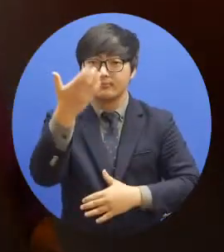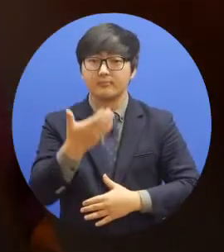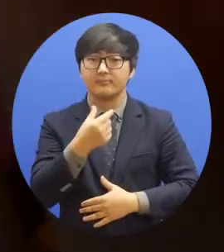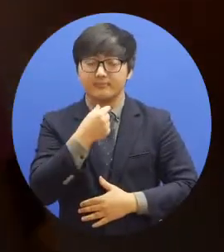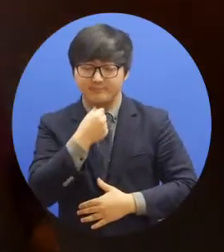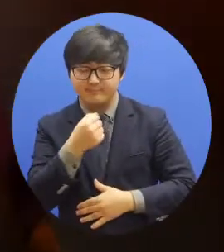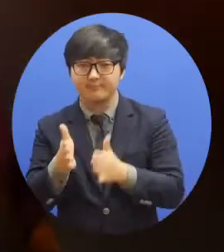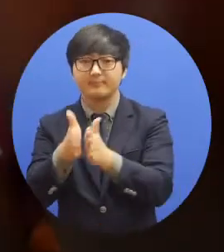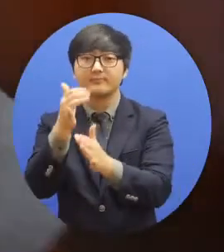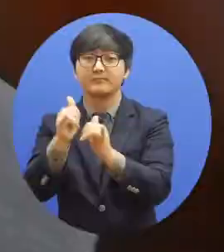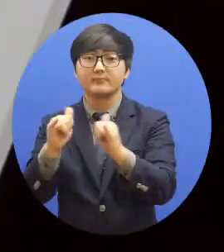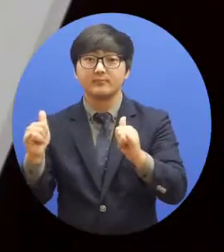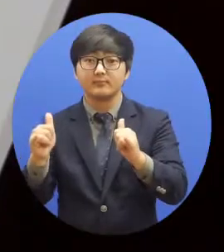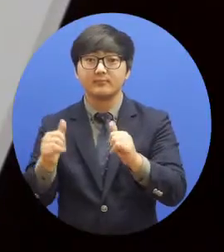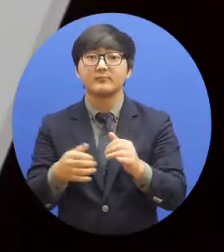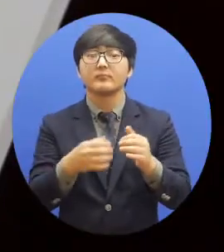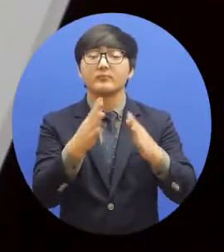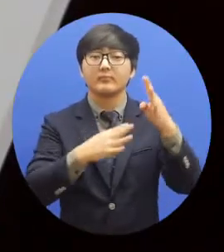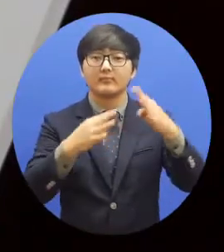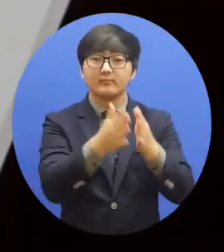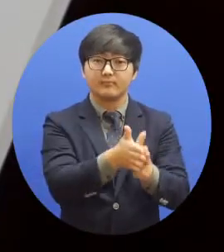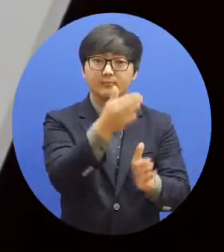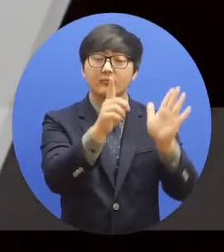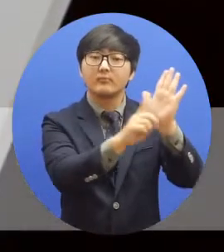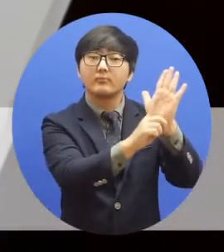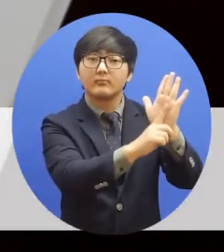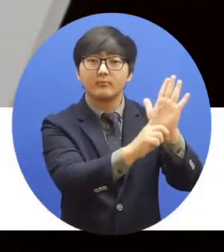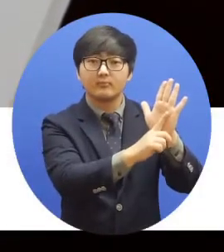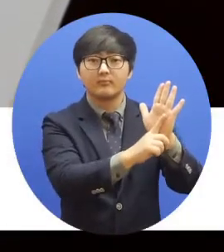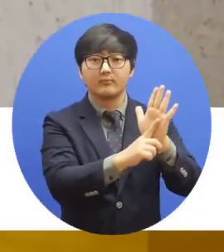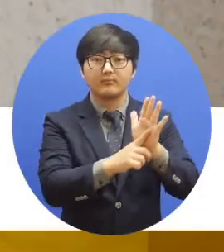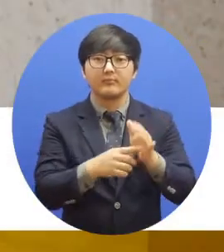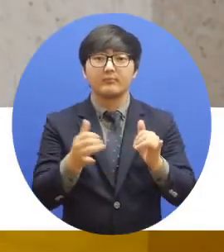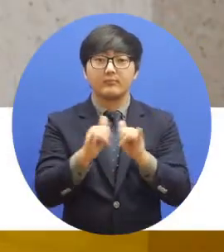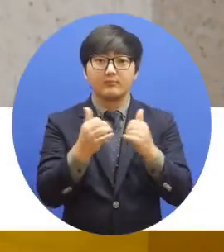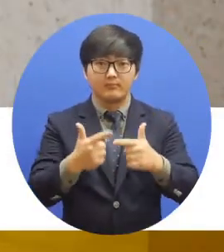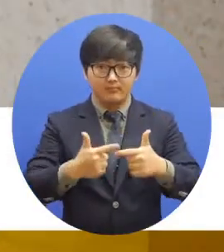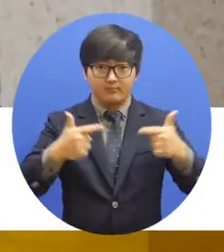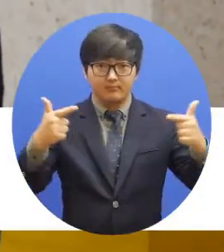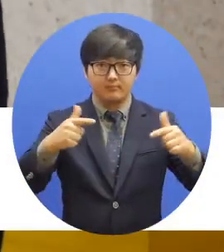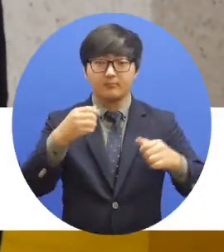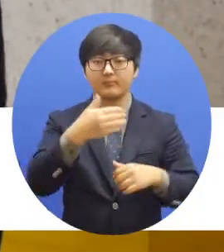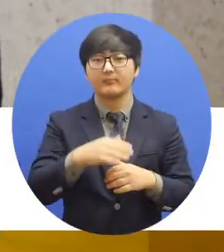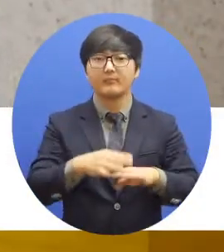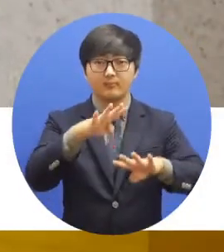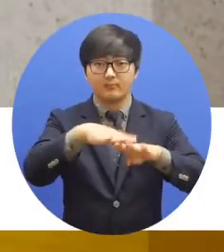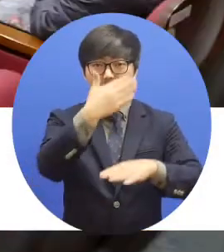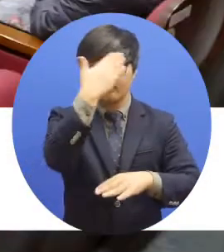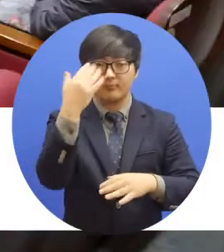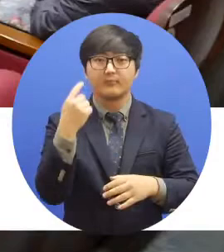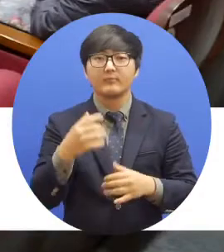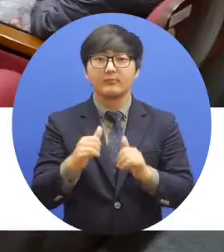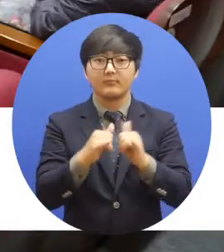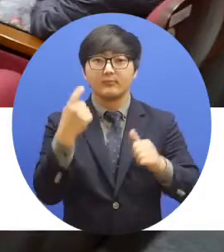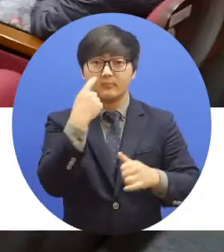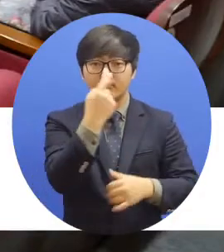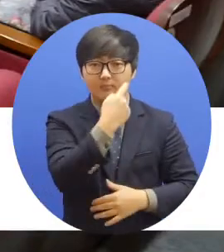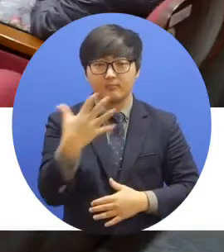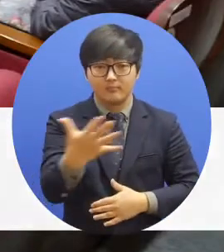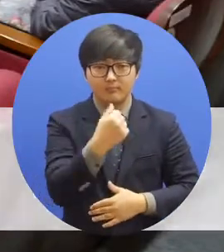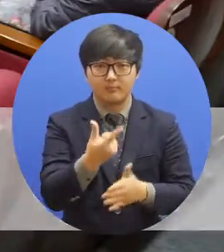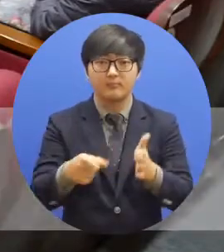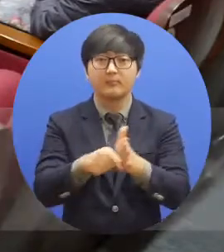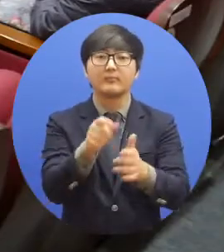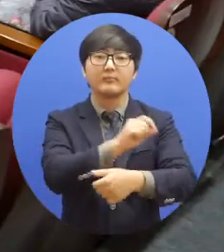희망하는 도시민들에게 공주시를 홍보하는 등 인구 증가와 농촌 청년 인력 확보를 위해 적극적으로